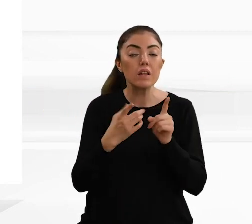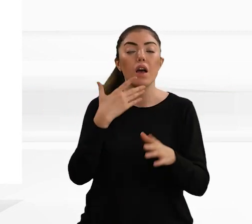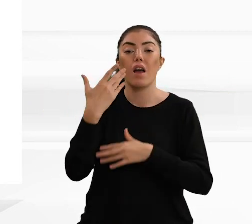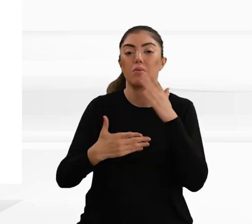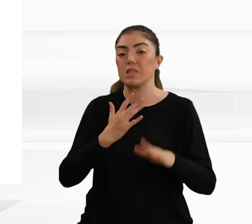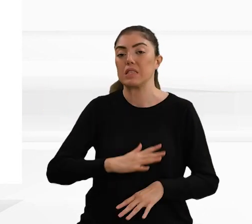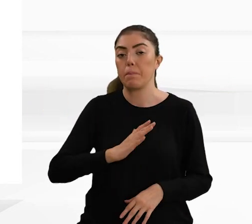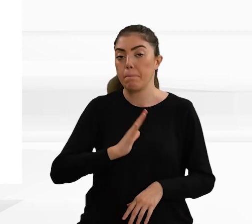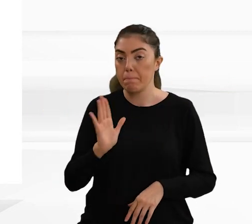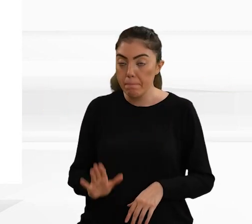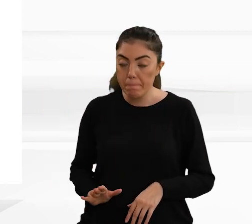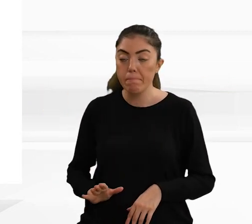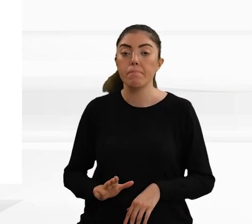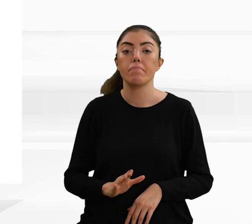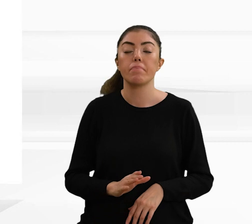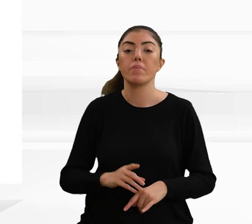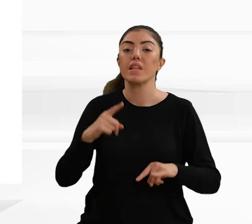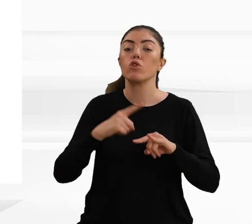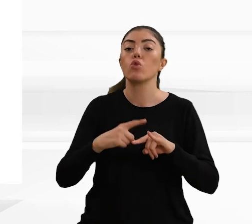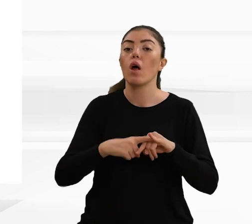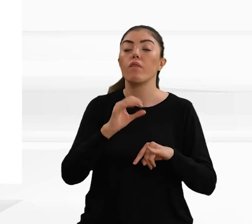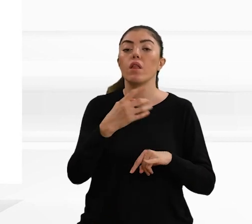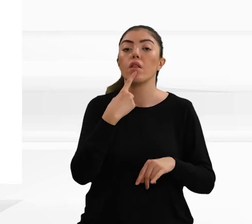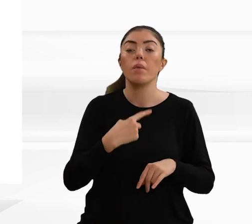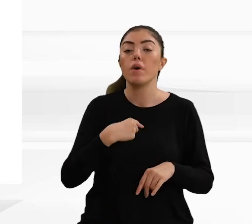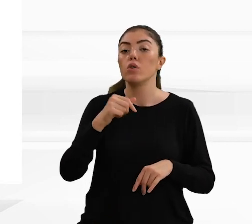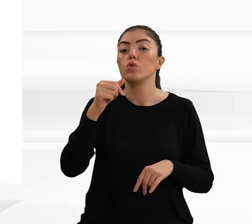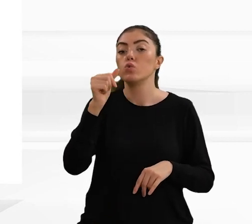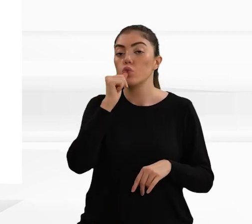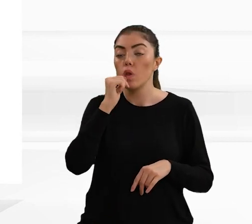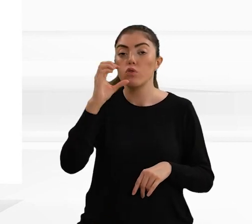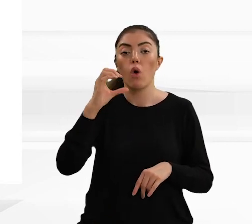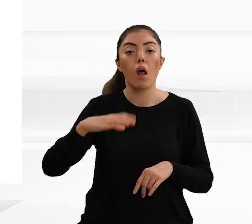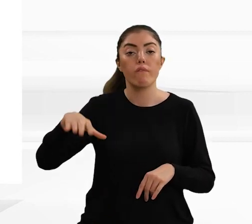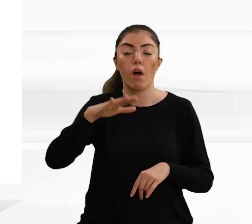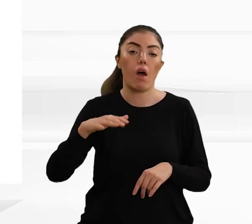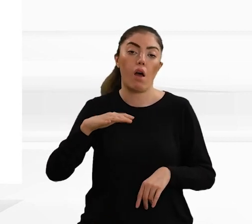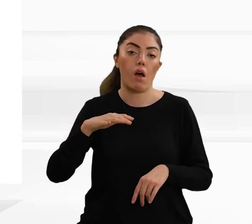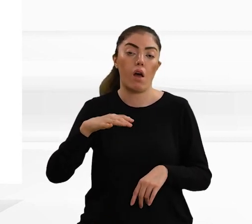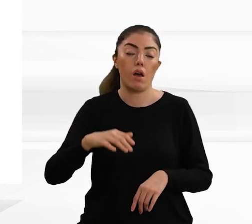açıklayacak olursak bu hidrografya sular coğrafyası